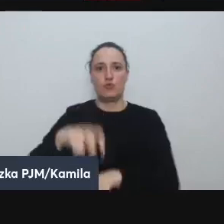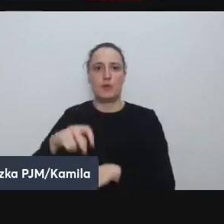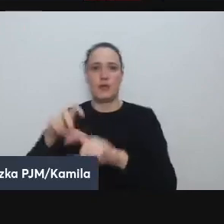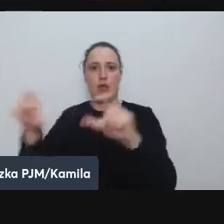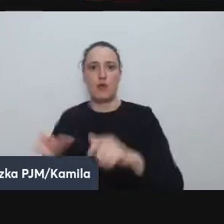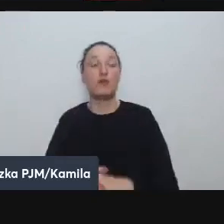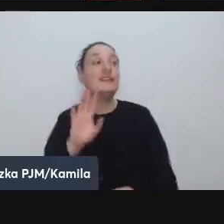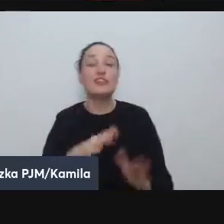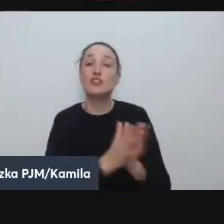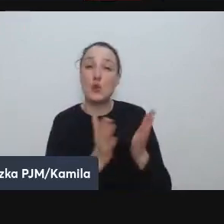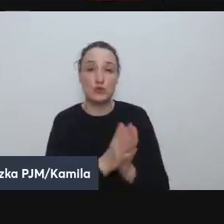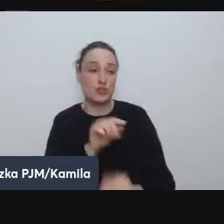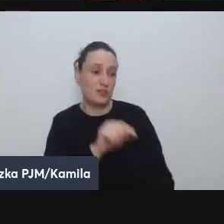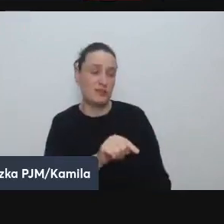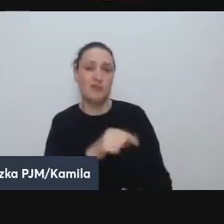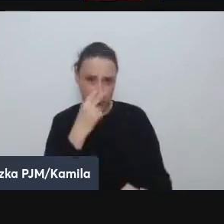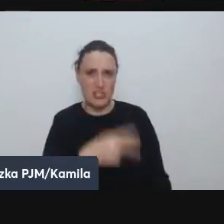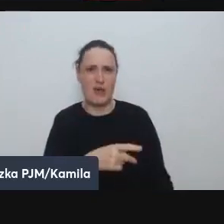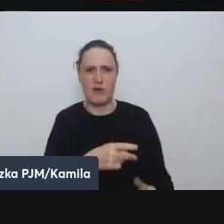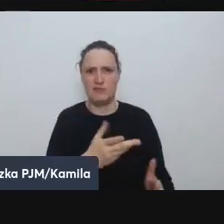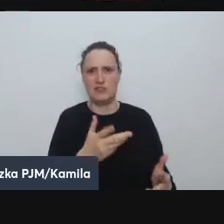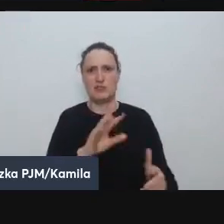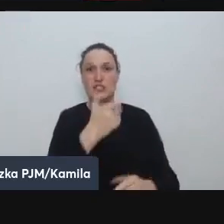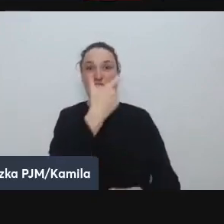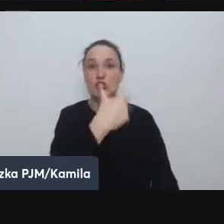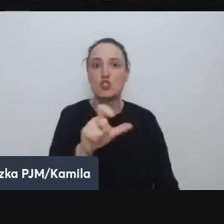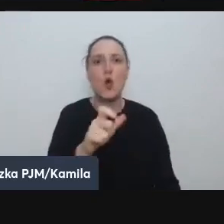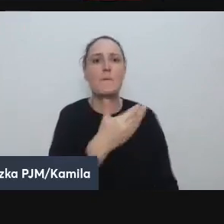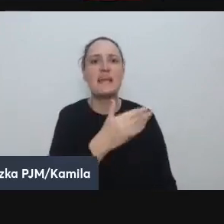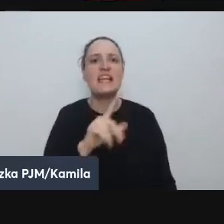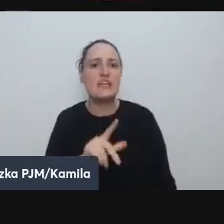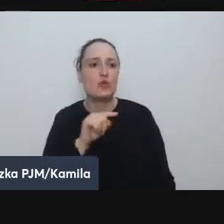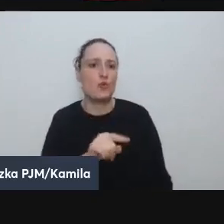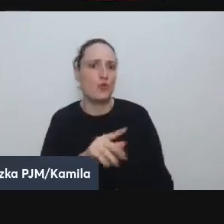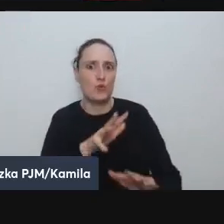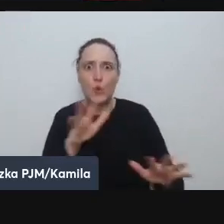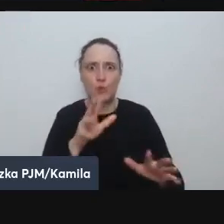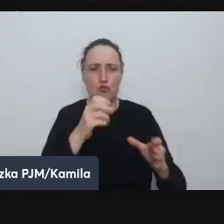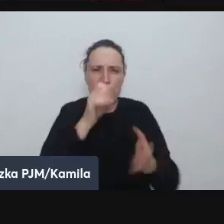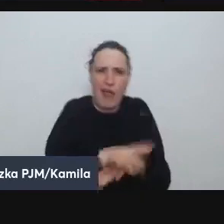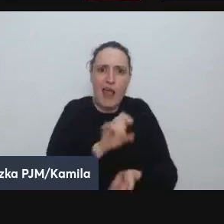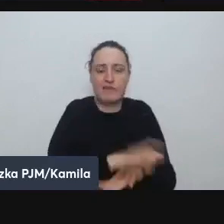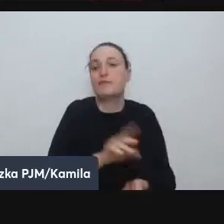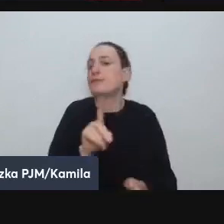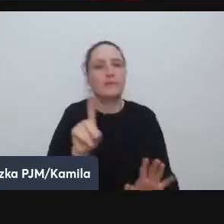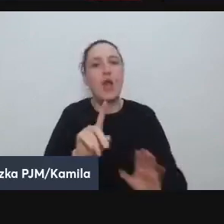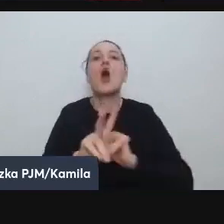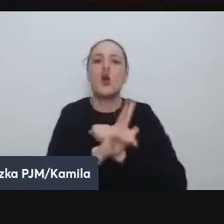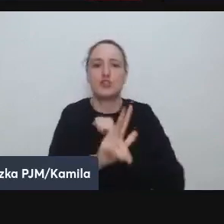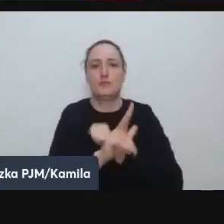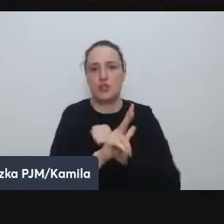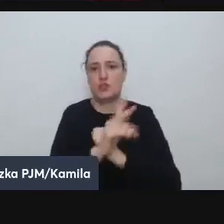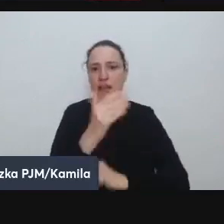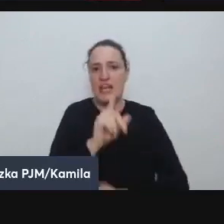gdzie te dane były w ogóle jakieś zawyżone, nie wiem, 100 ml albo gdzieś tam jakoś bardzo dużo tego podanego, 80, nie? Ja wiem, że to jest